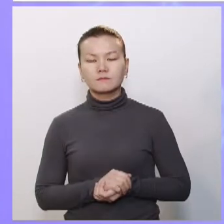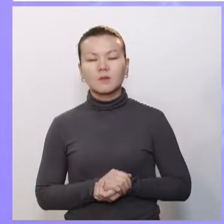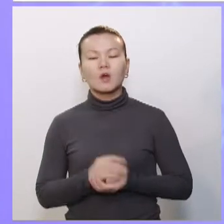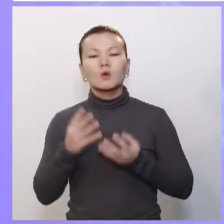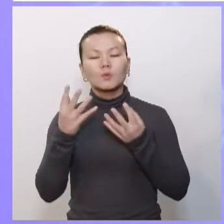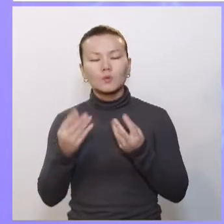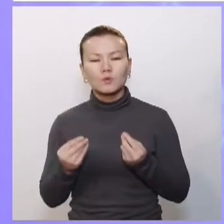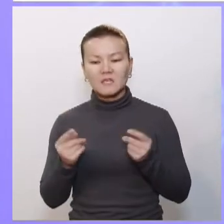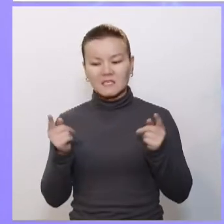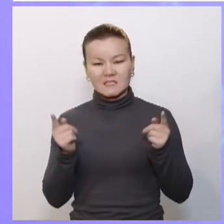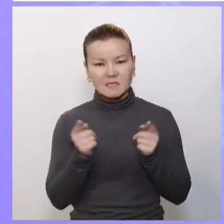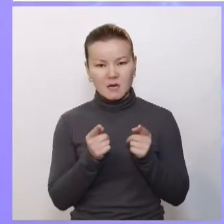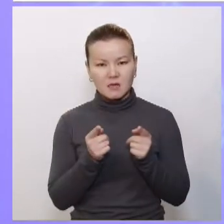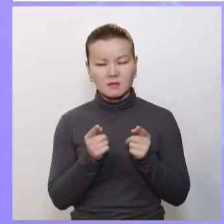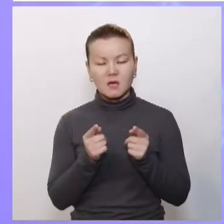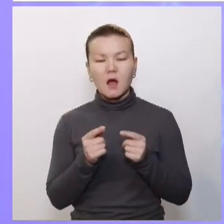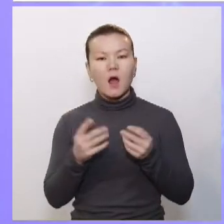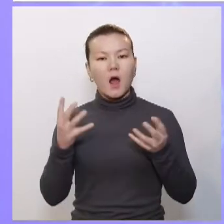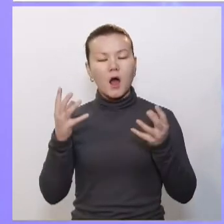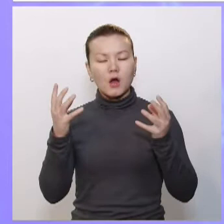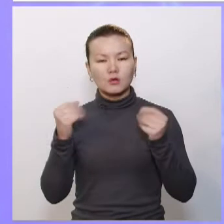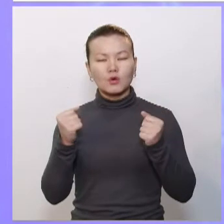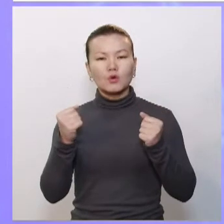Күн кыскарат, түн узарат.